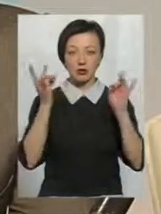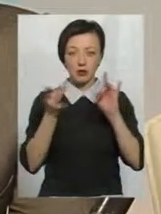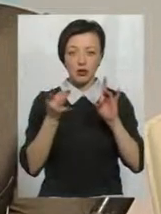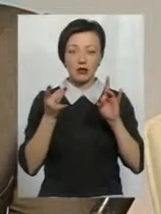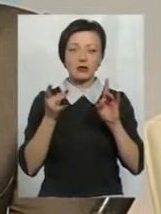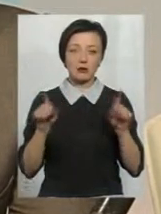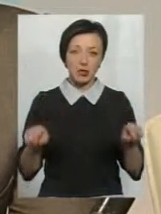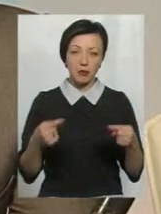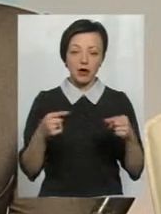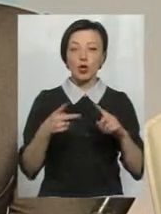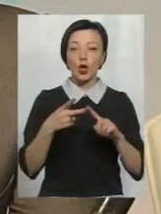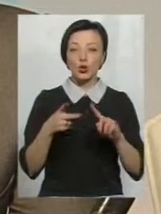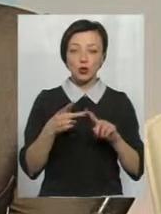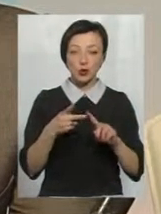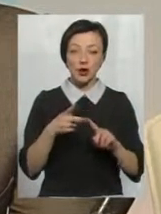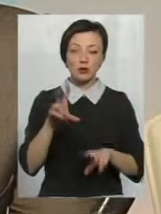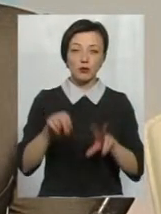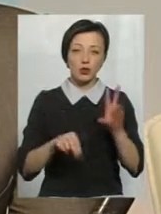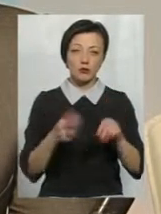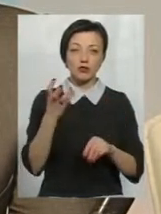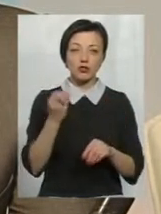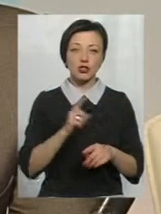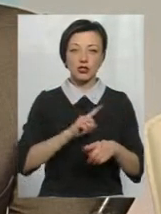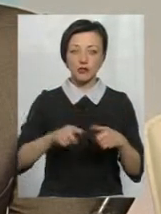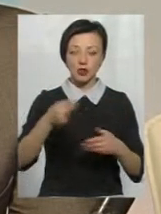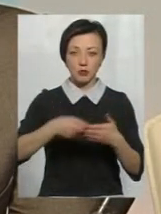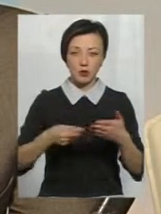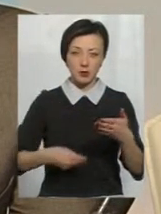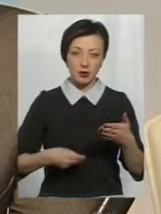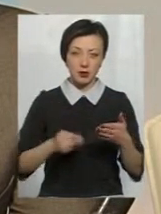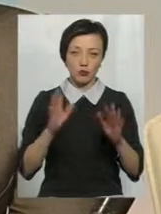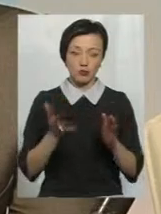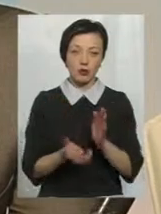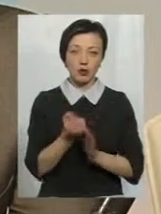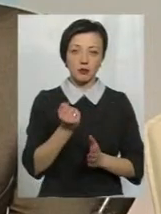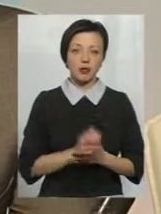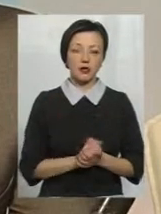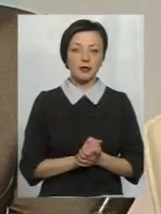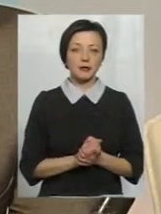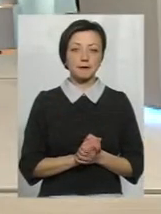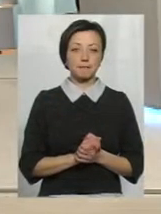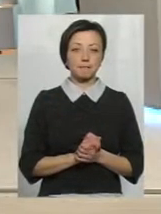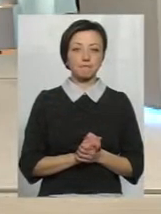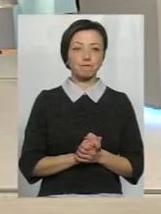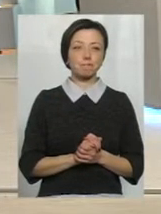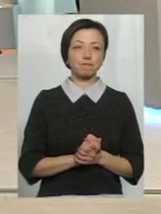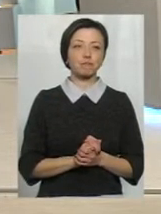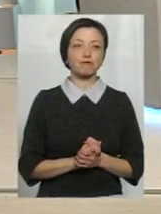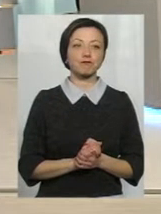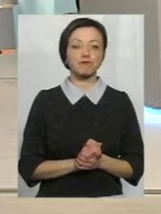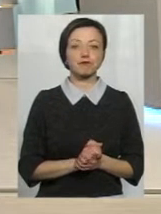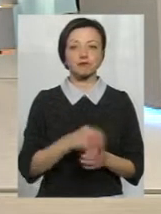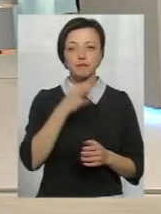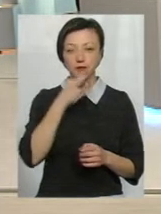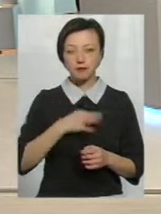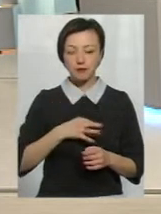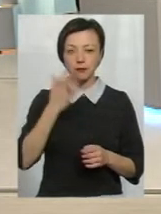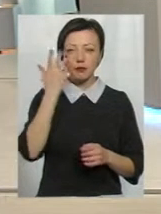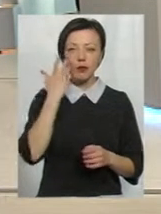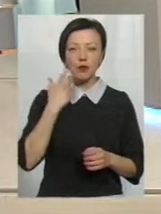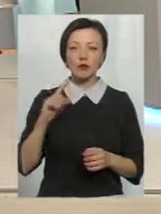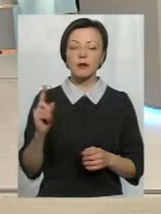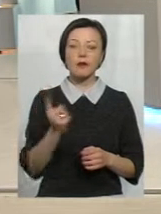піднімається. І друга, я сподіваюся, що ще швидше назбирає підтримки. Добре, скажіть, чи коли ми перший раз говорили про